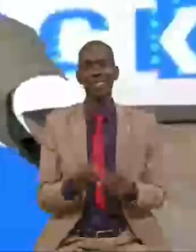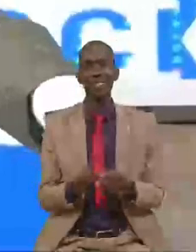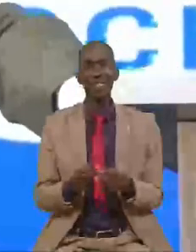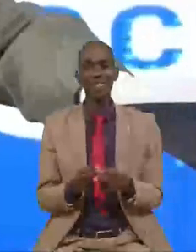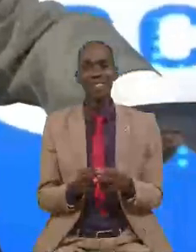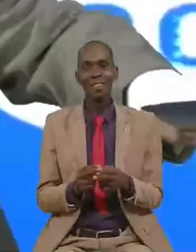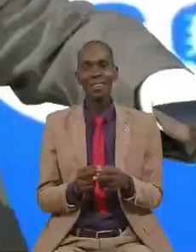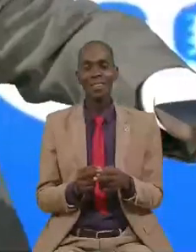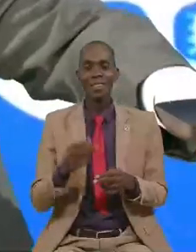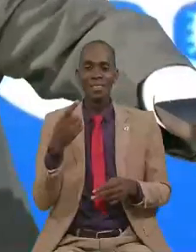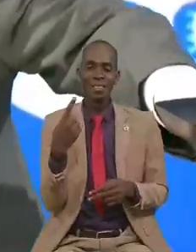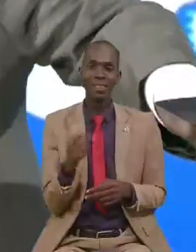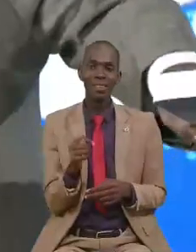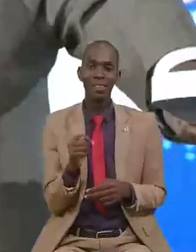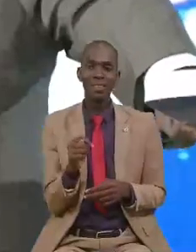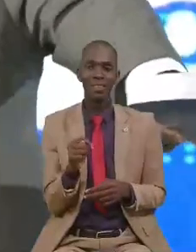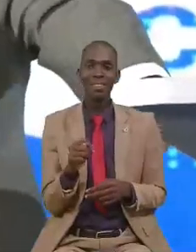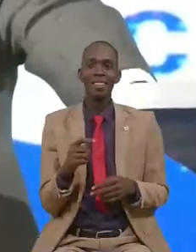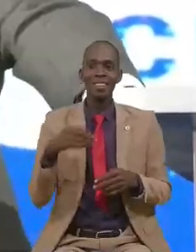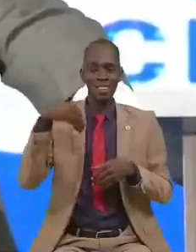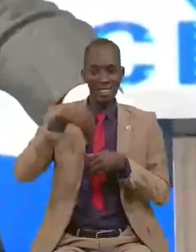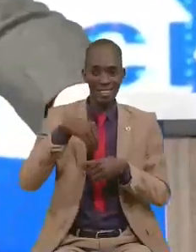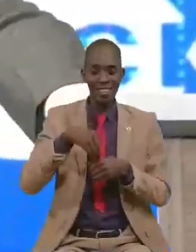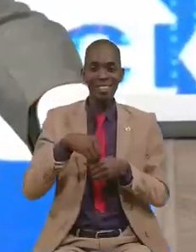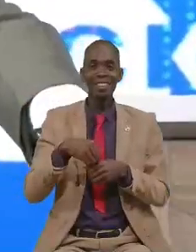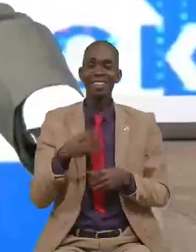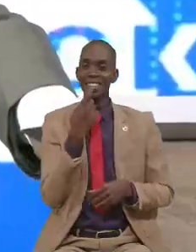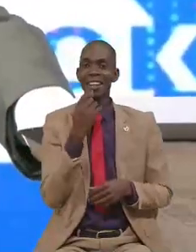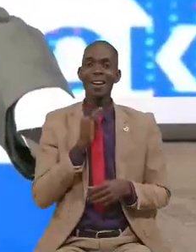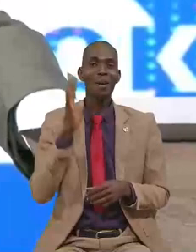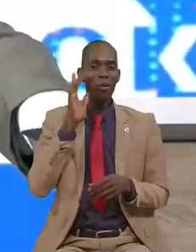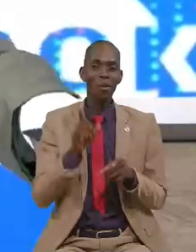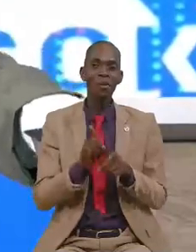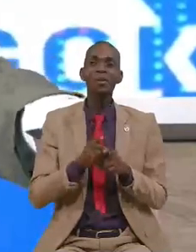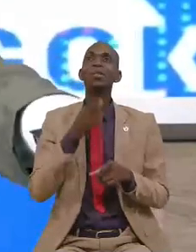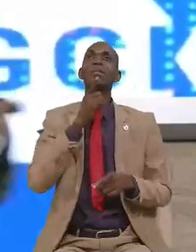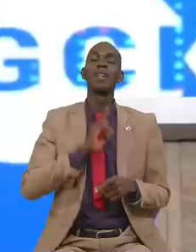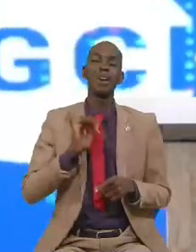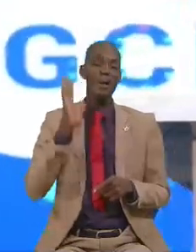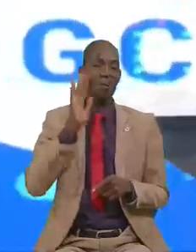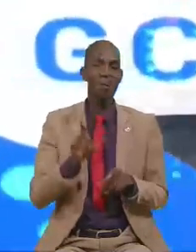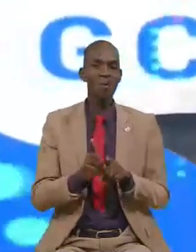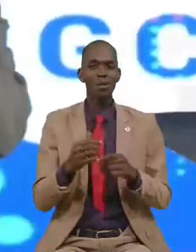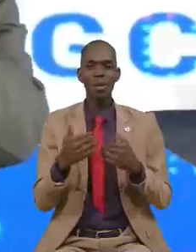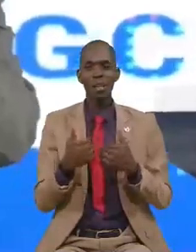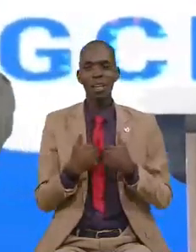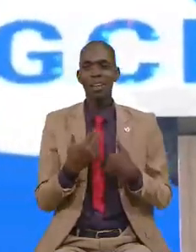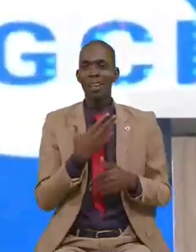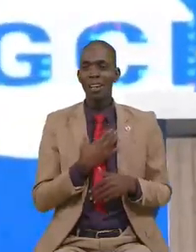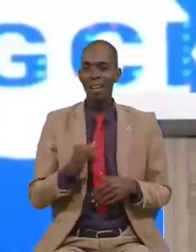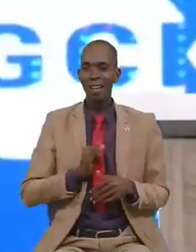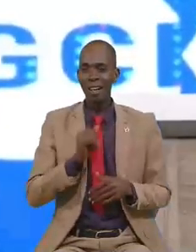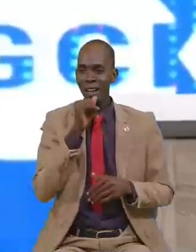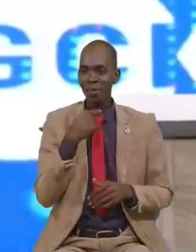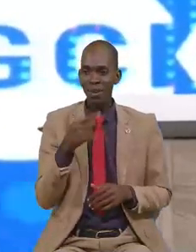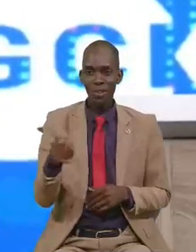Les choses que j'enseigne, je vais également avaler ça. Je vais également avoir. Et je vous assure,